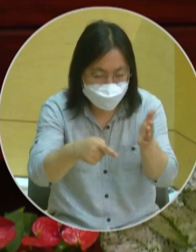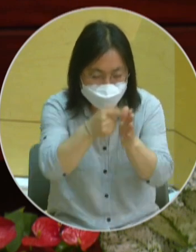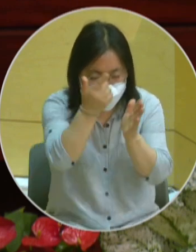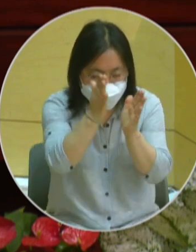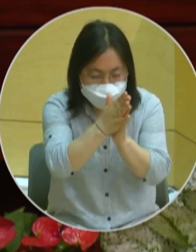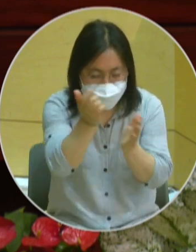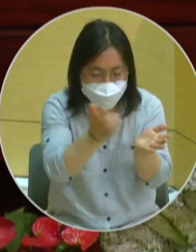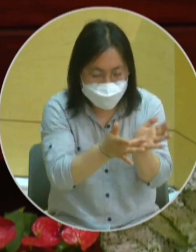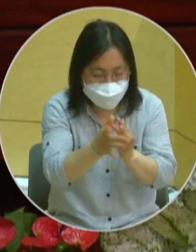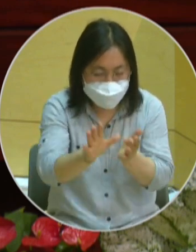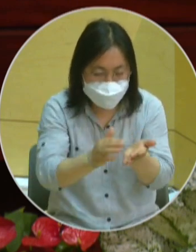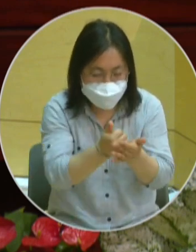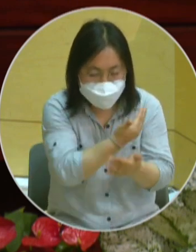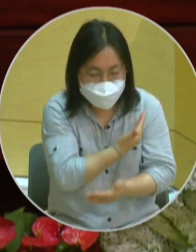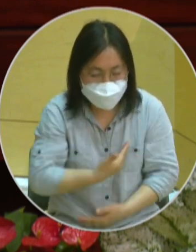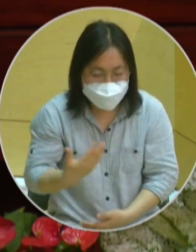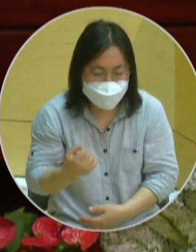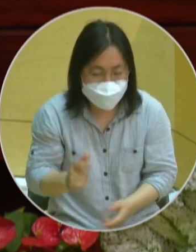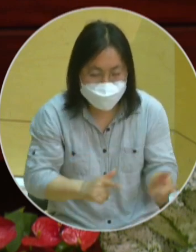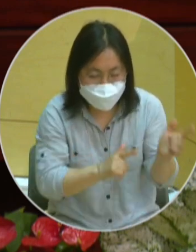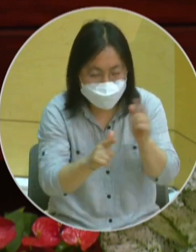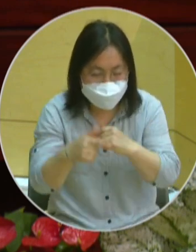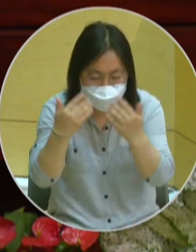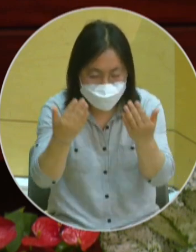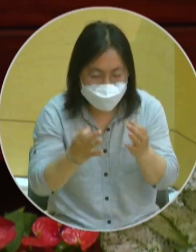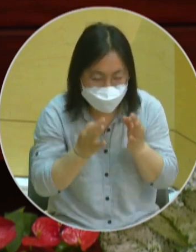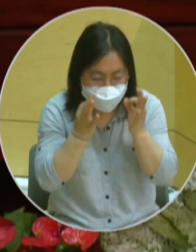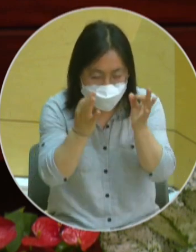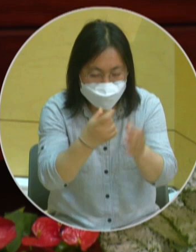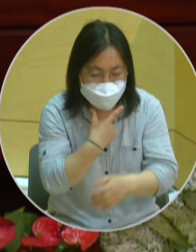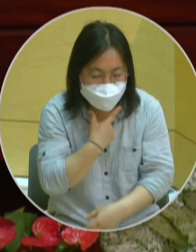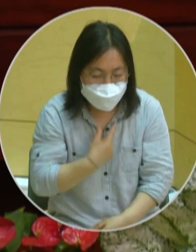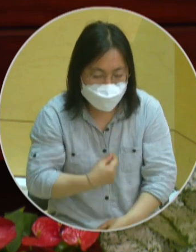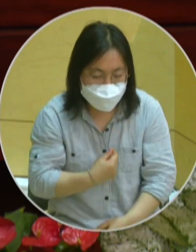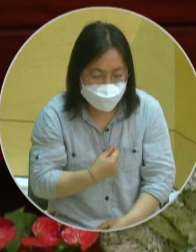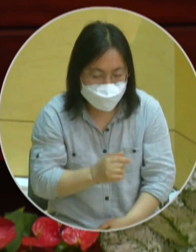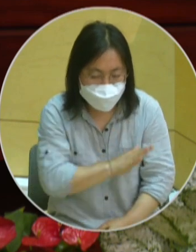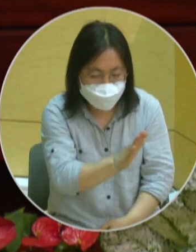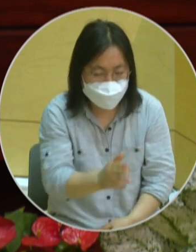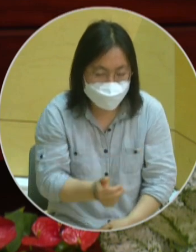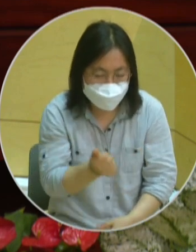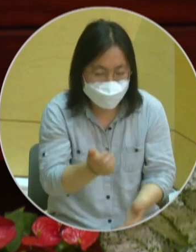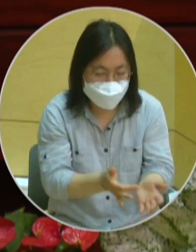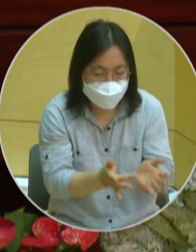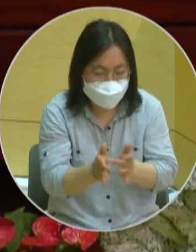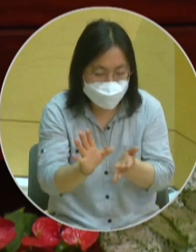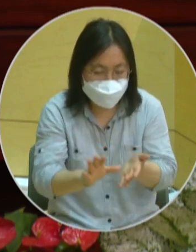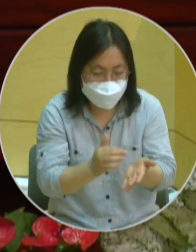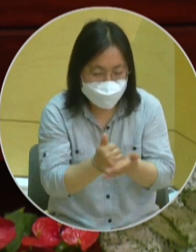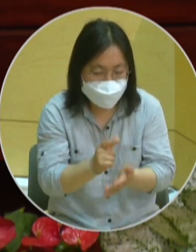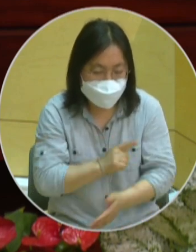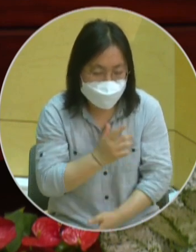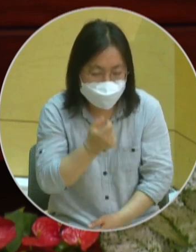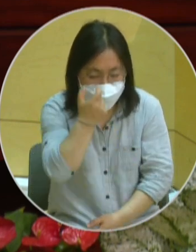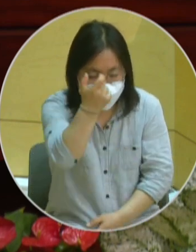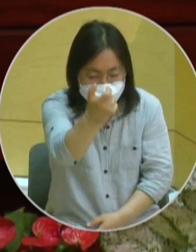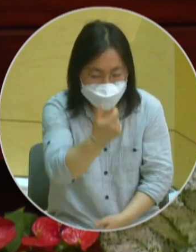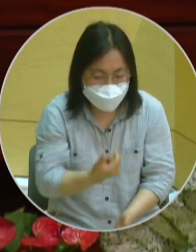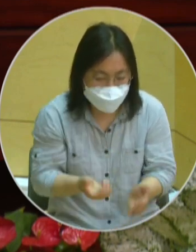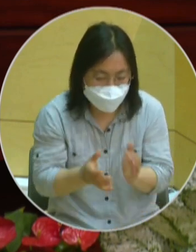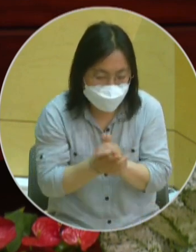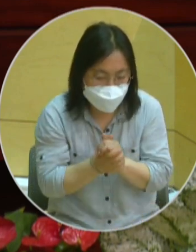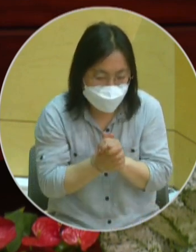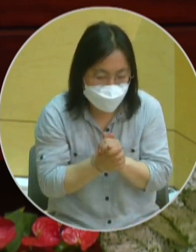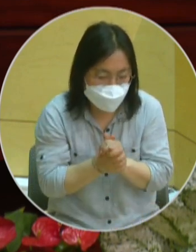예수 그리스도의 제자로 살게 해주시기를 간절히 소원하오며 우리 주 예수 그리스도의 이름으로